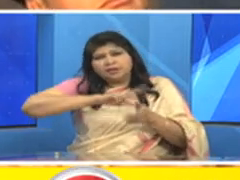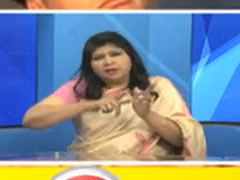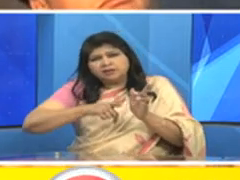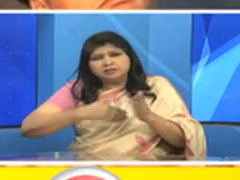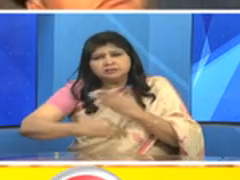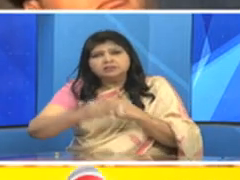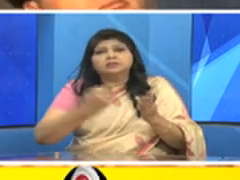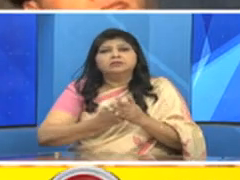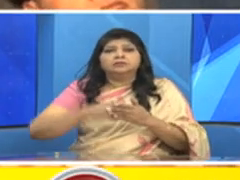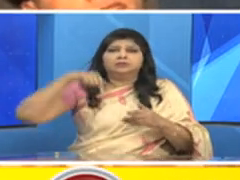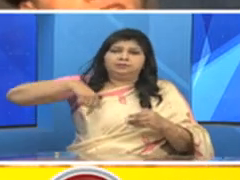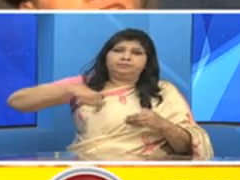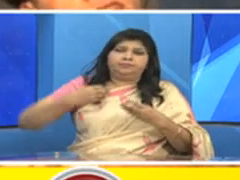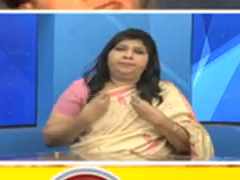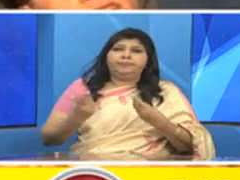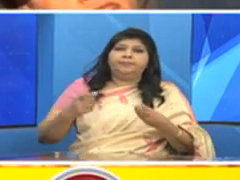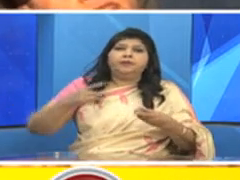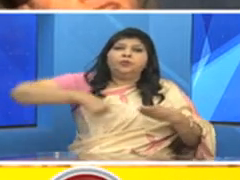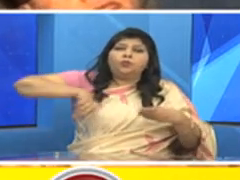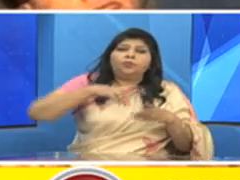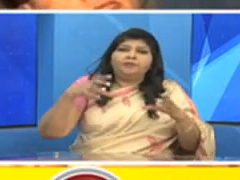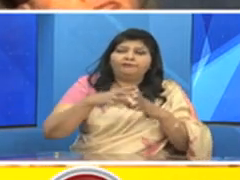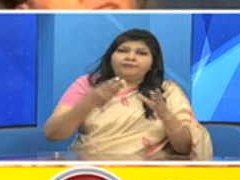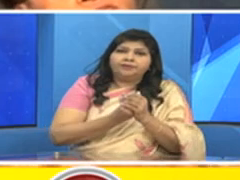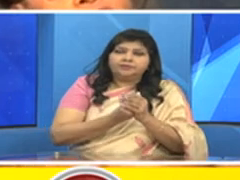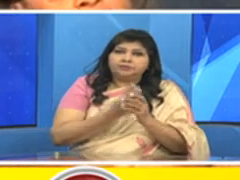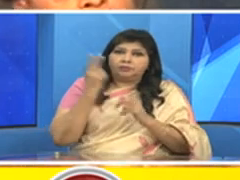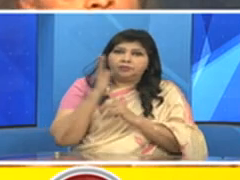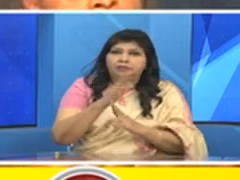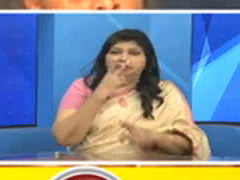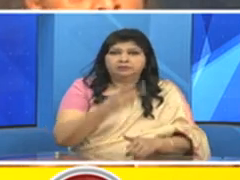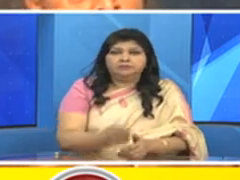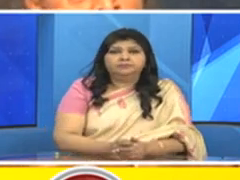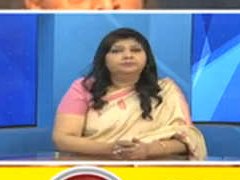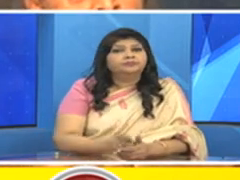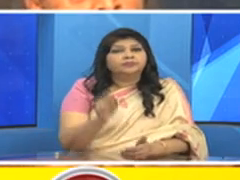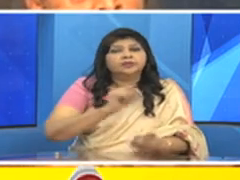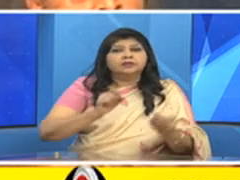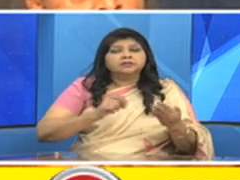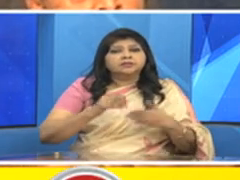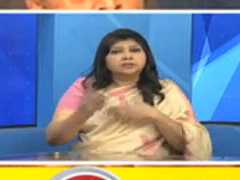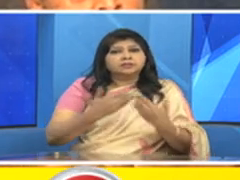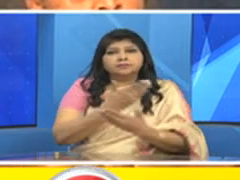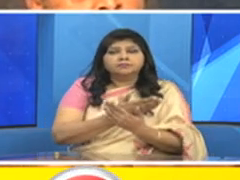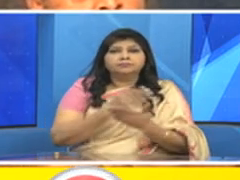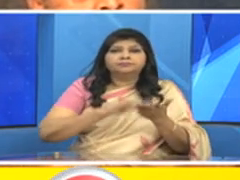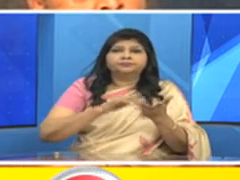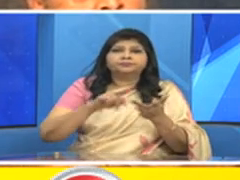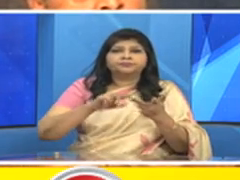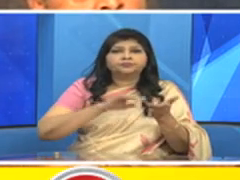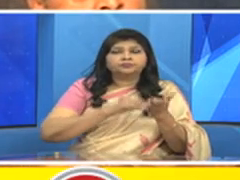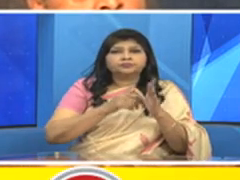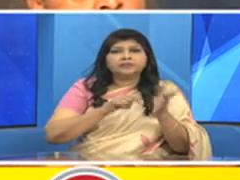है। यह कोऑपरेटिव फेडरलिज्म की भावना को दर्शाता है। समझौते के लिए मिजोरम और